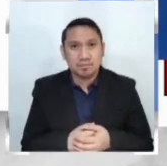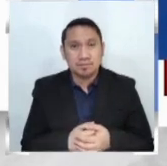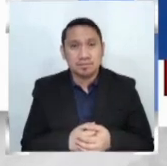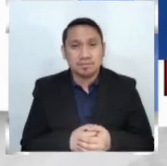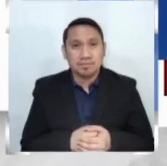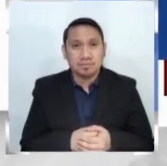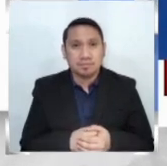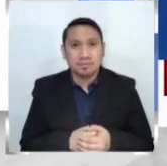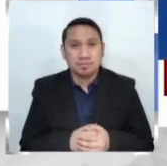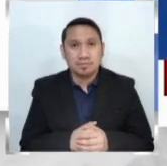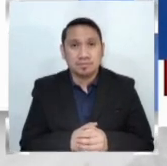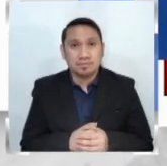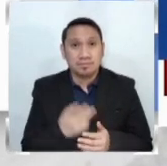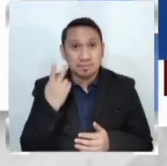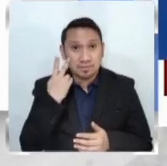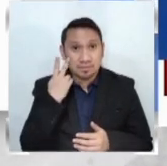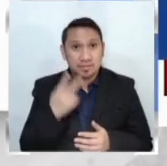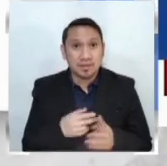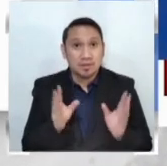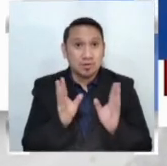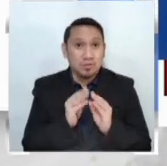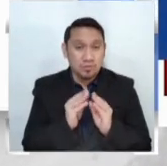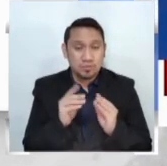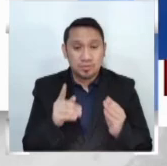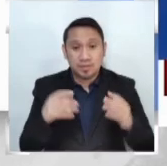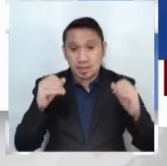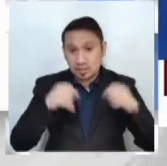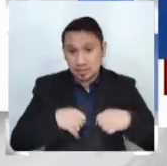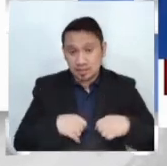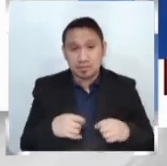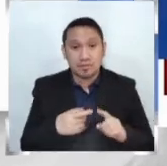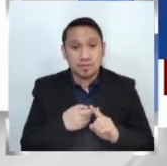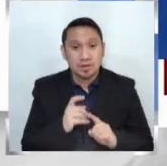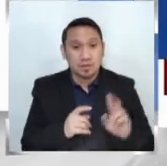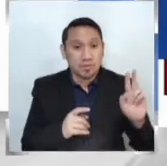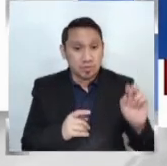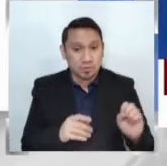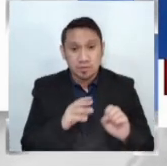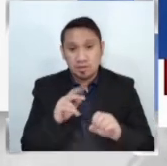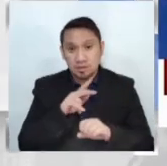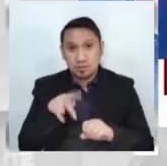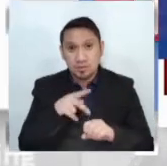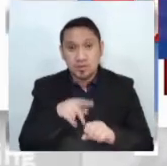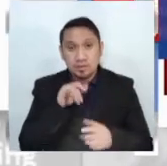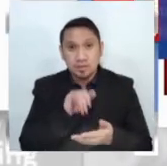of the 5 important conventions or treaty within the UN space treaty that ensure for binding